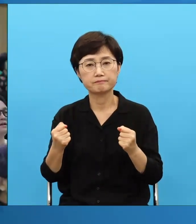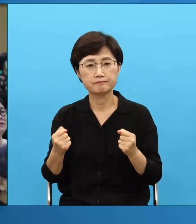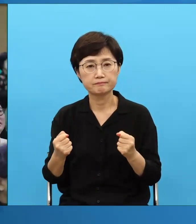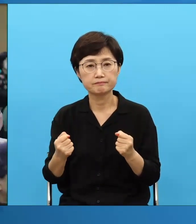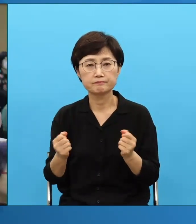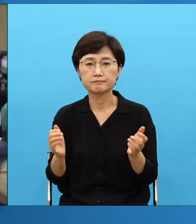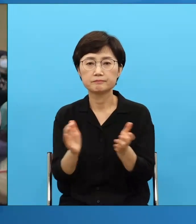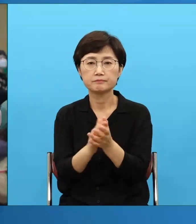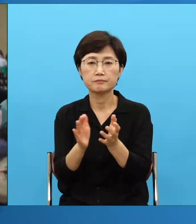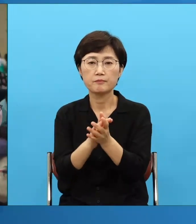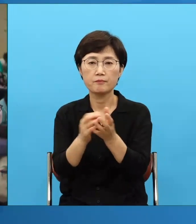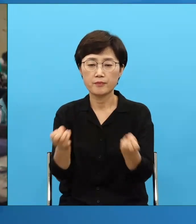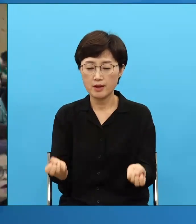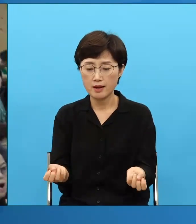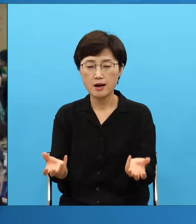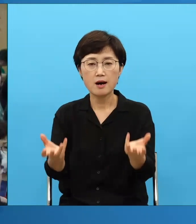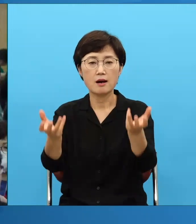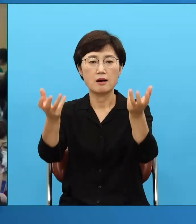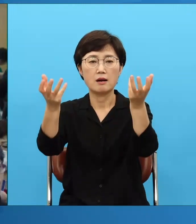계시네